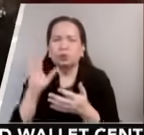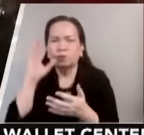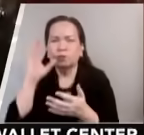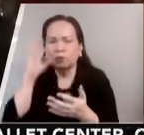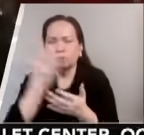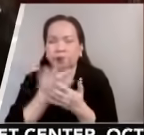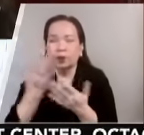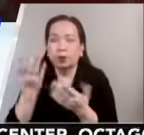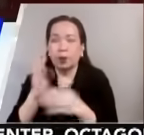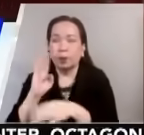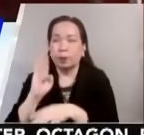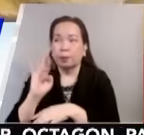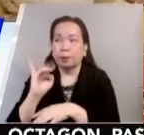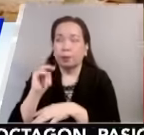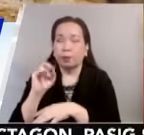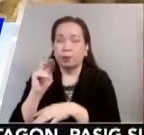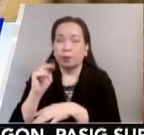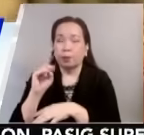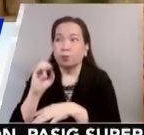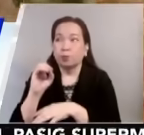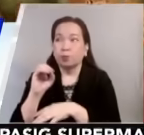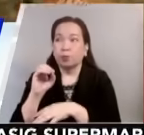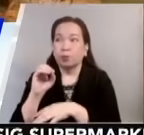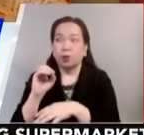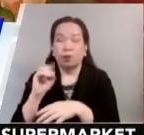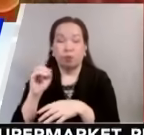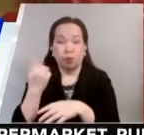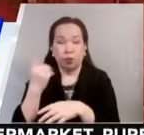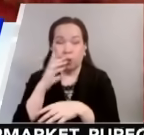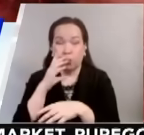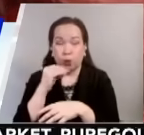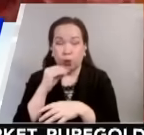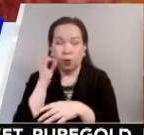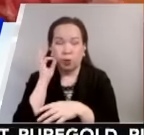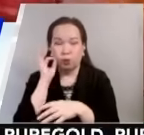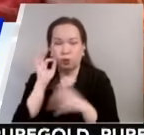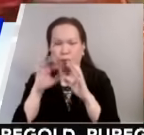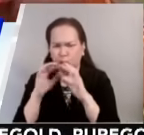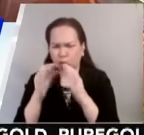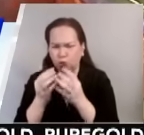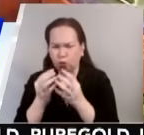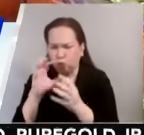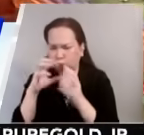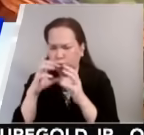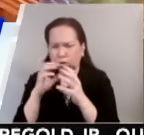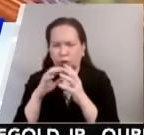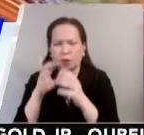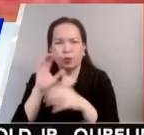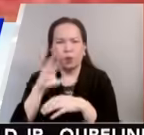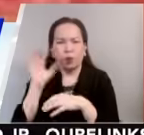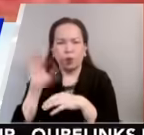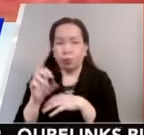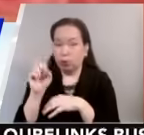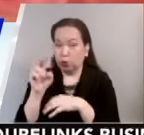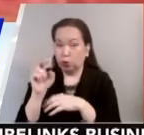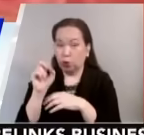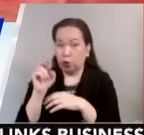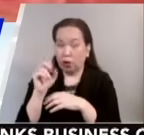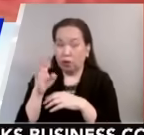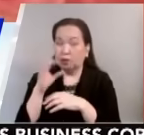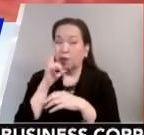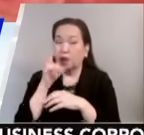Maynila nangunguna sa listahan ng mga prutas na bilog Kailangan daw makumpleto ang 12 lucky fruits para